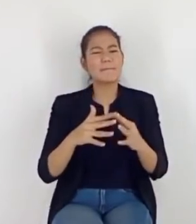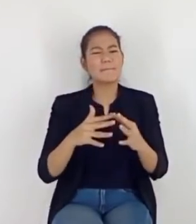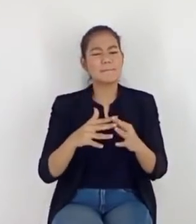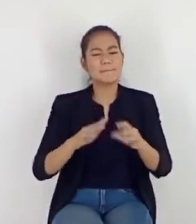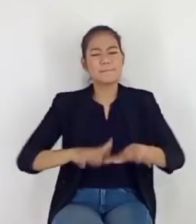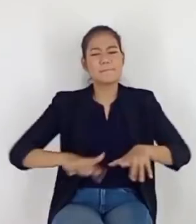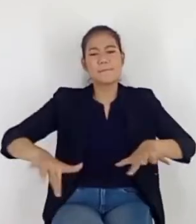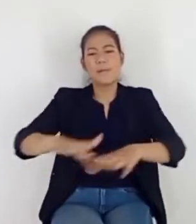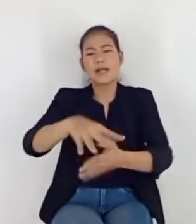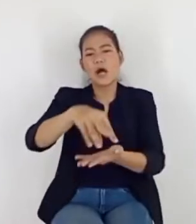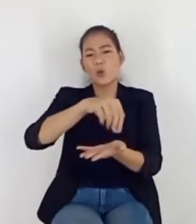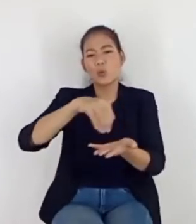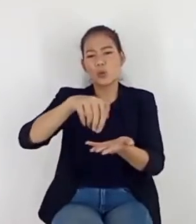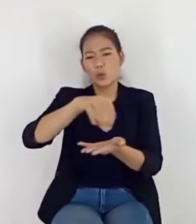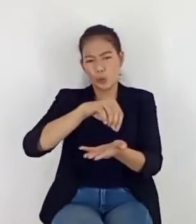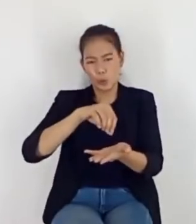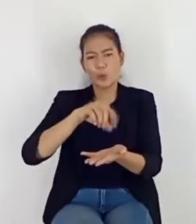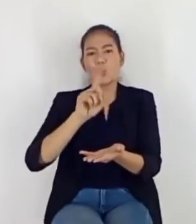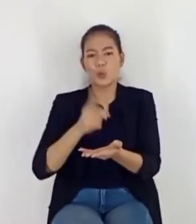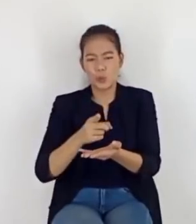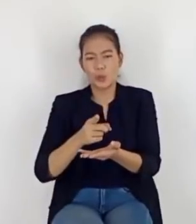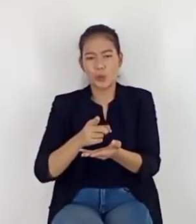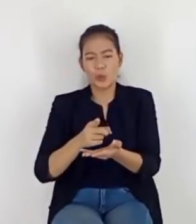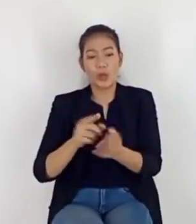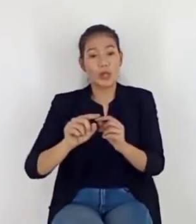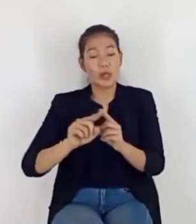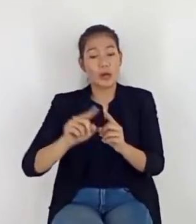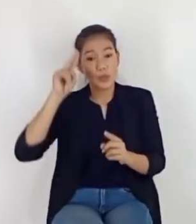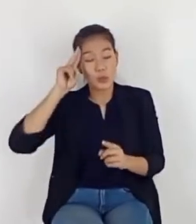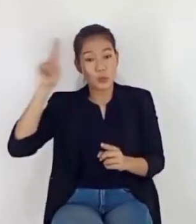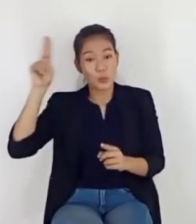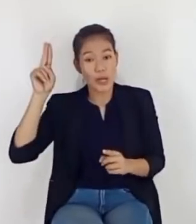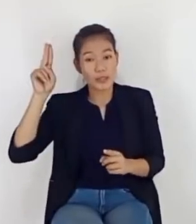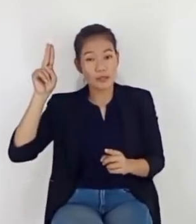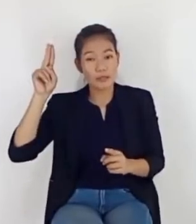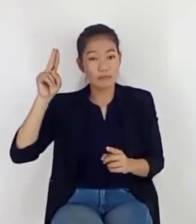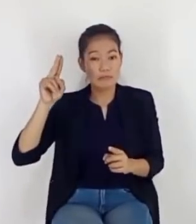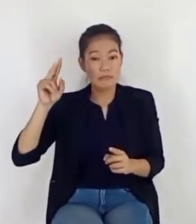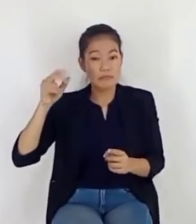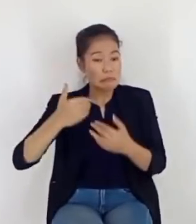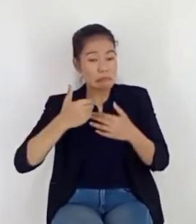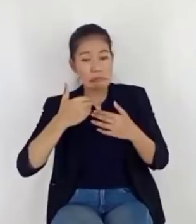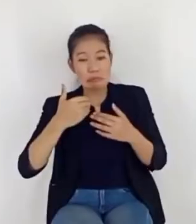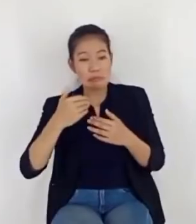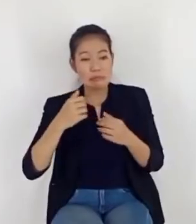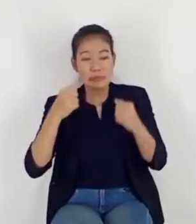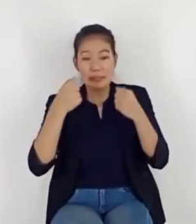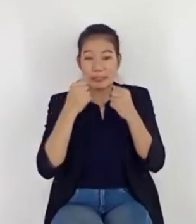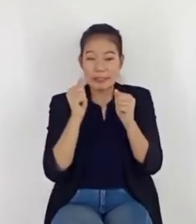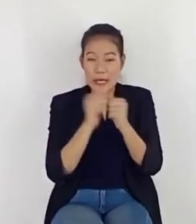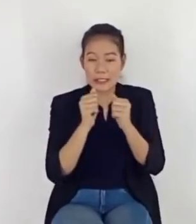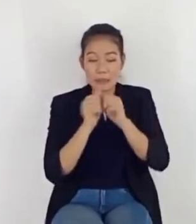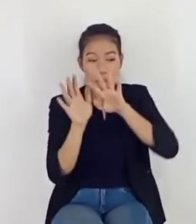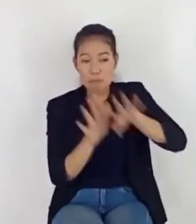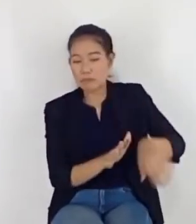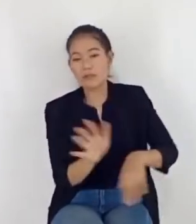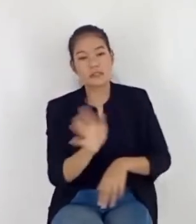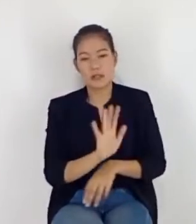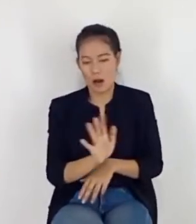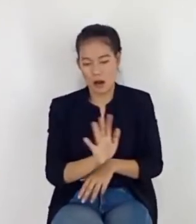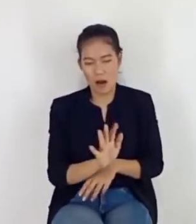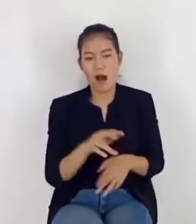kehidupan. Namun Tuhan tidak lalai dalam menepati janjinya. Dengan demikian,